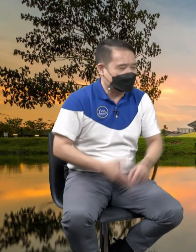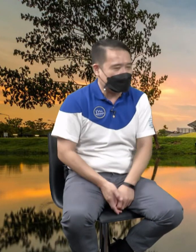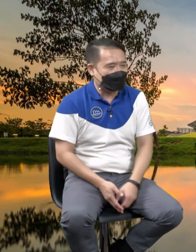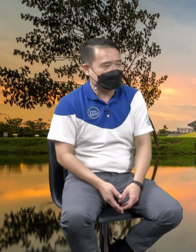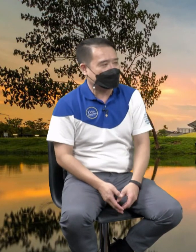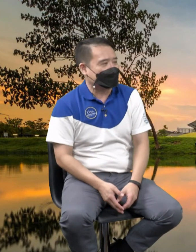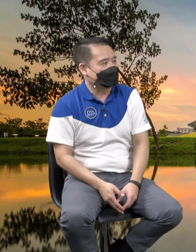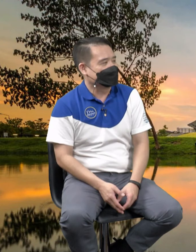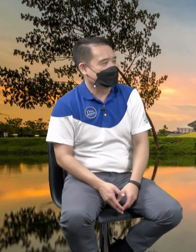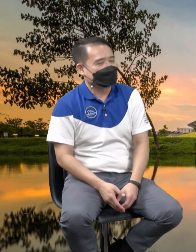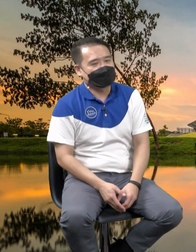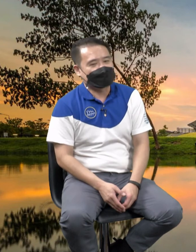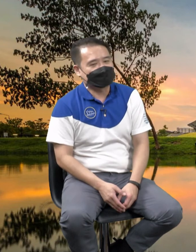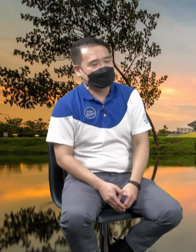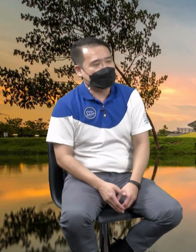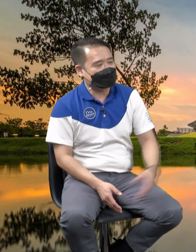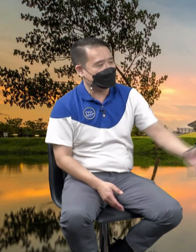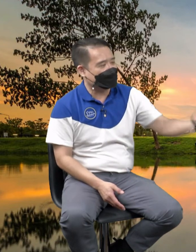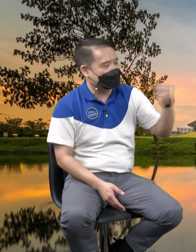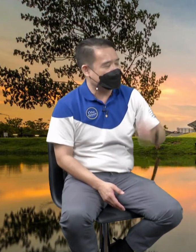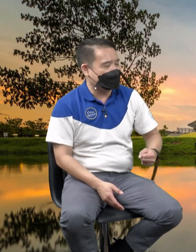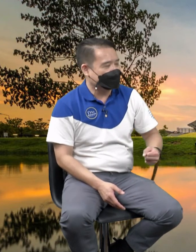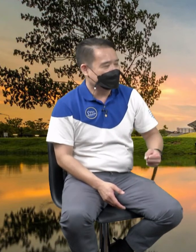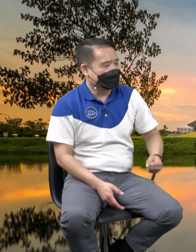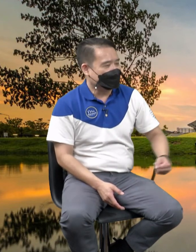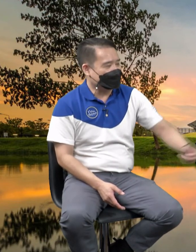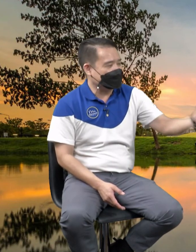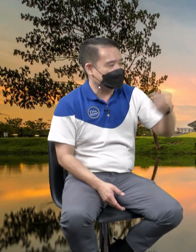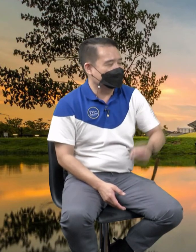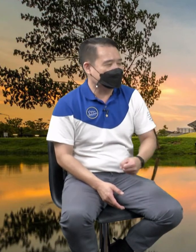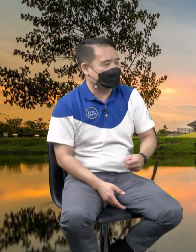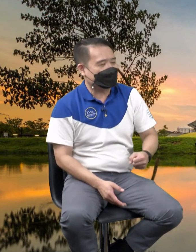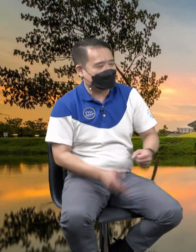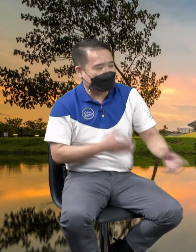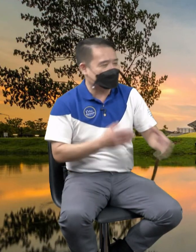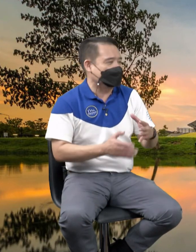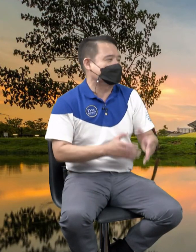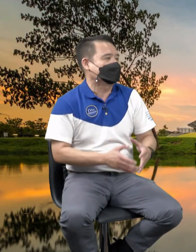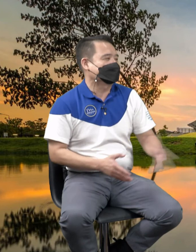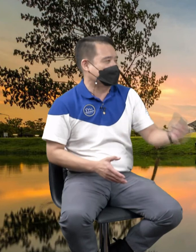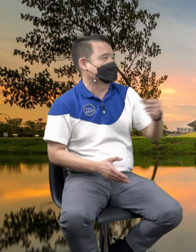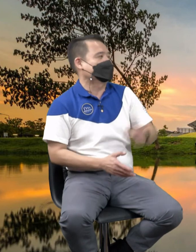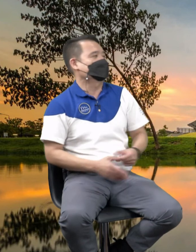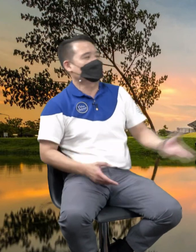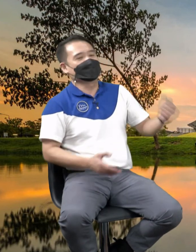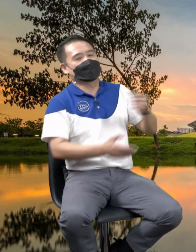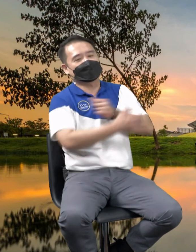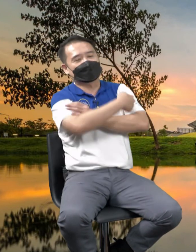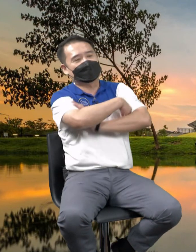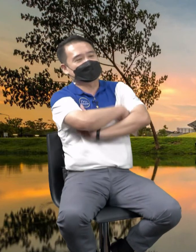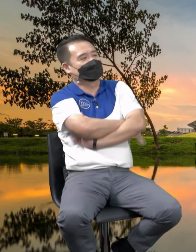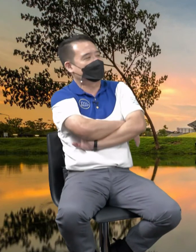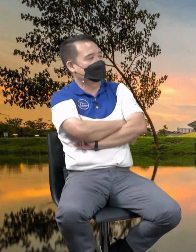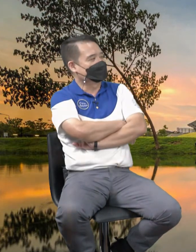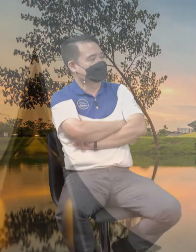การเตรียมความพร้อมยังไงนะครับ54ป้องกันได้64สมมุติเกิดพลาดพังมาจริงๆจะทำยังไงพอมีอะไรตร